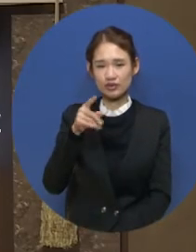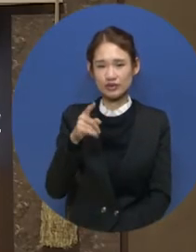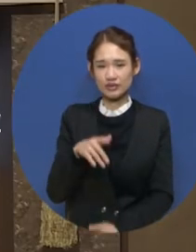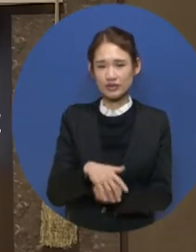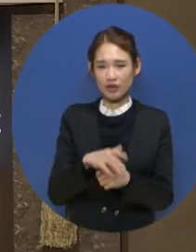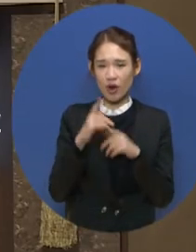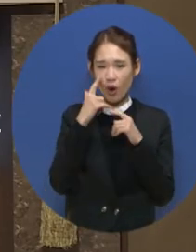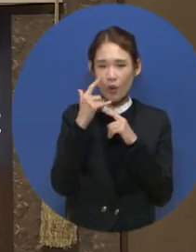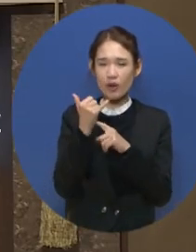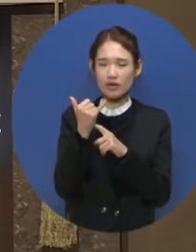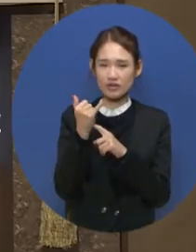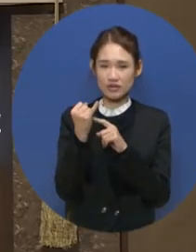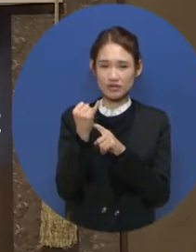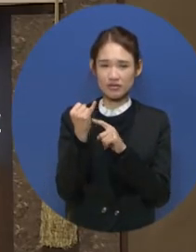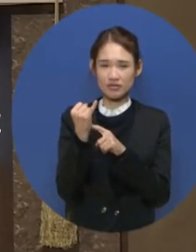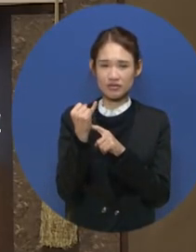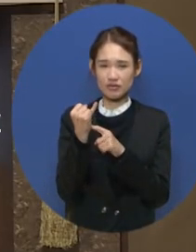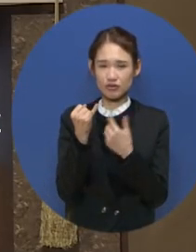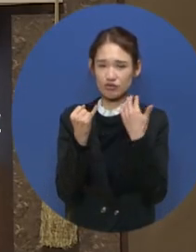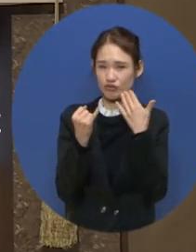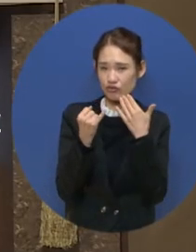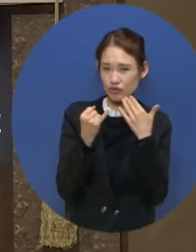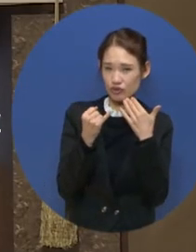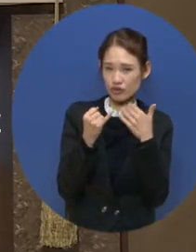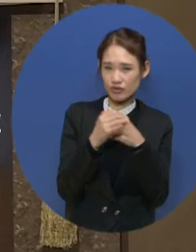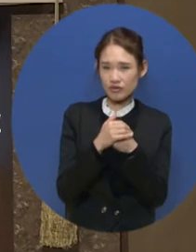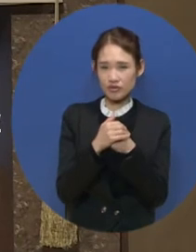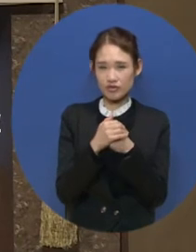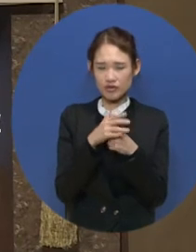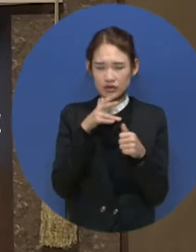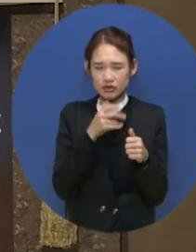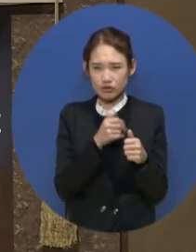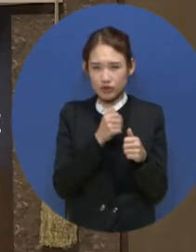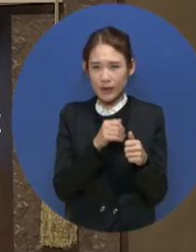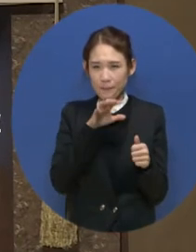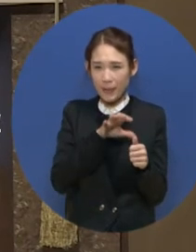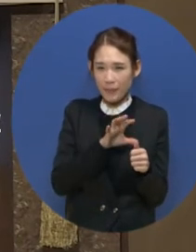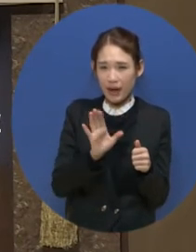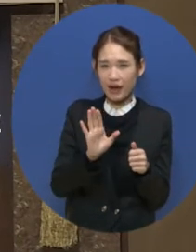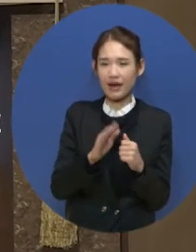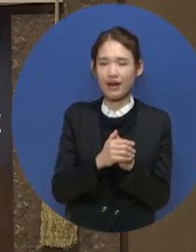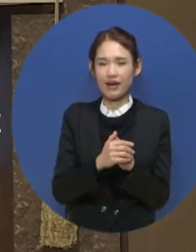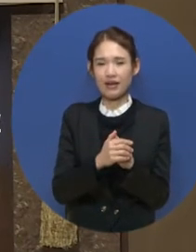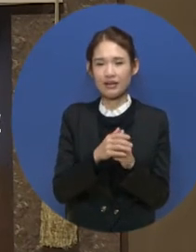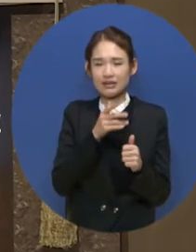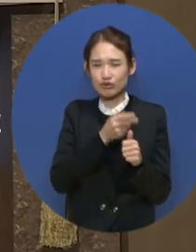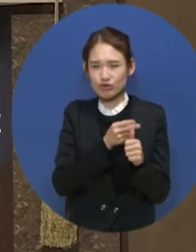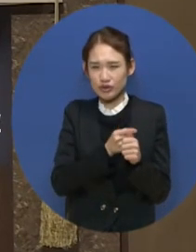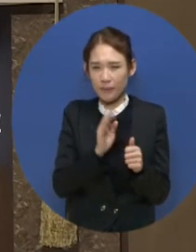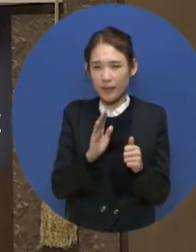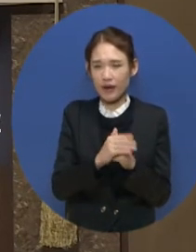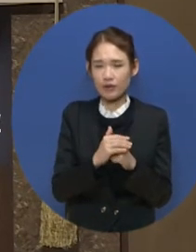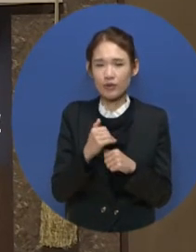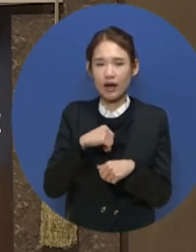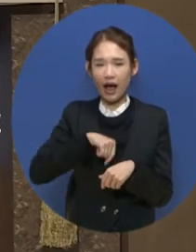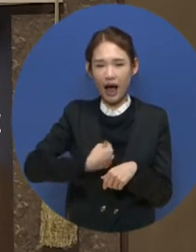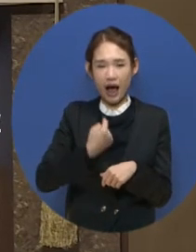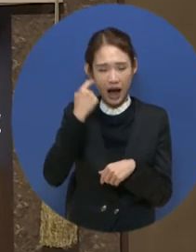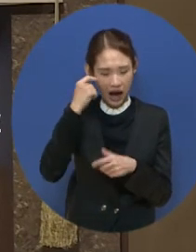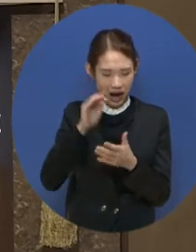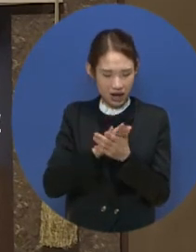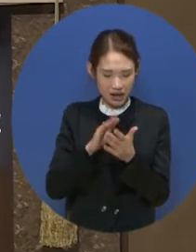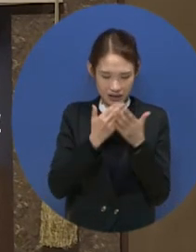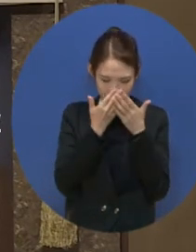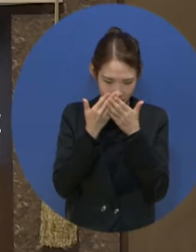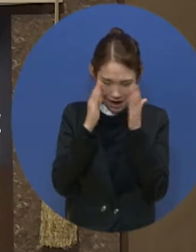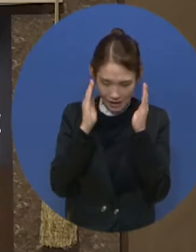어린이는 어머님들이 자기가 스스로 누가 이렇게 주입식으로 하는 것이 아니고 자기가 학습을 하는 거예요 그래서